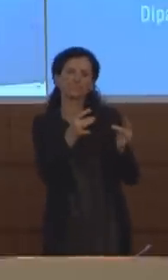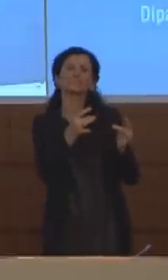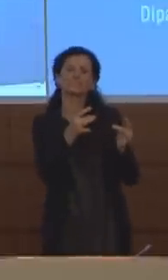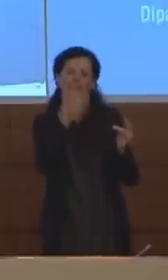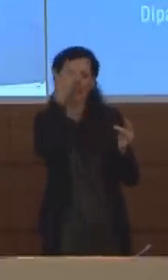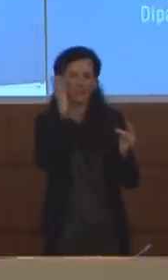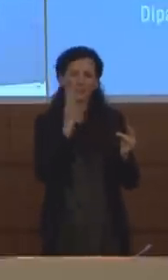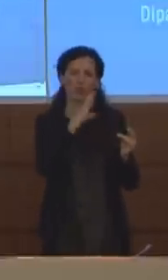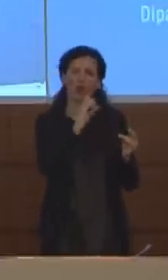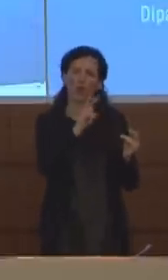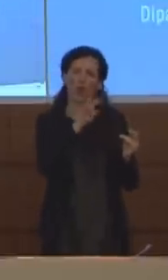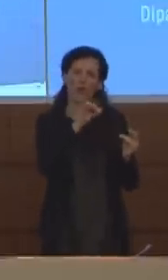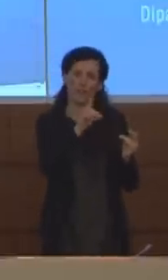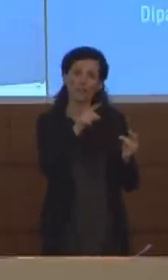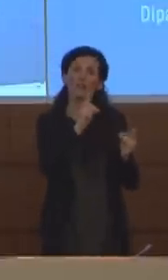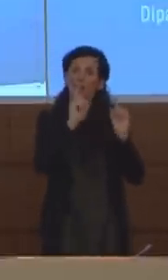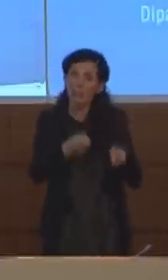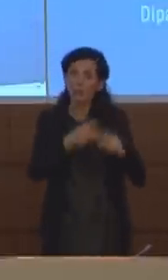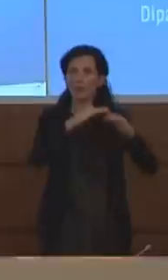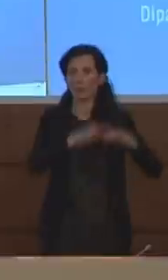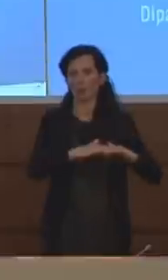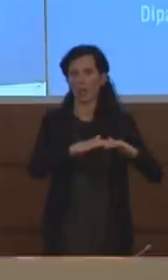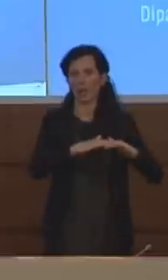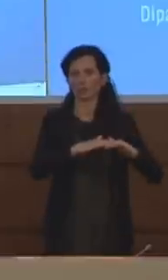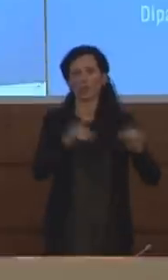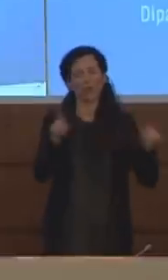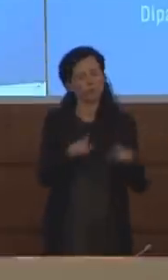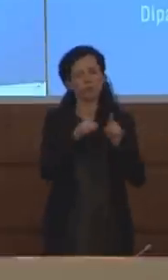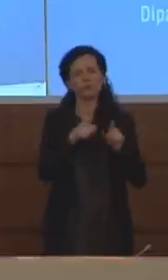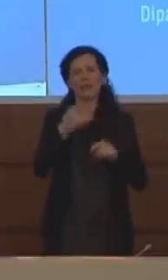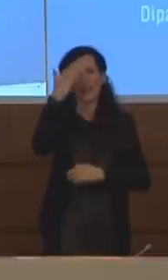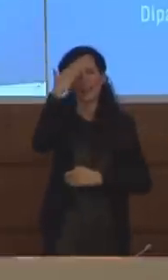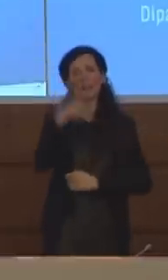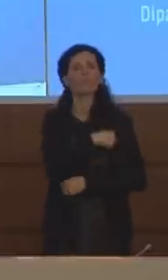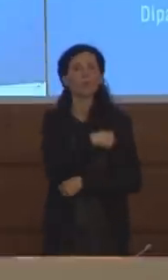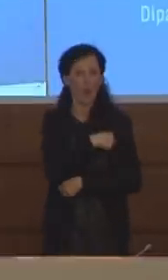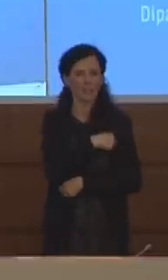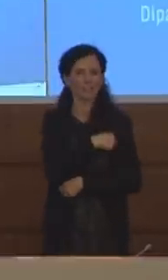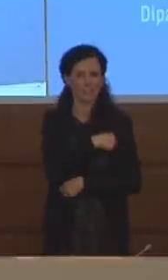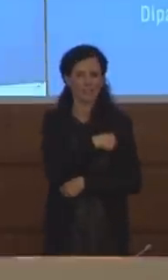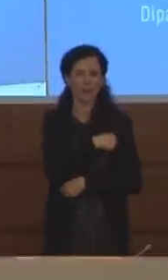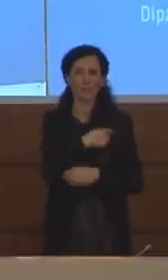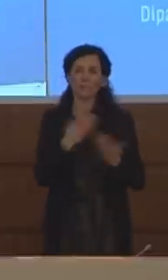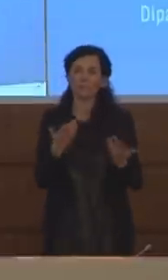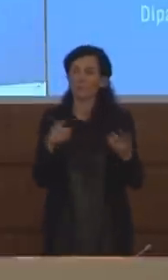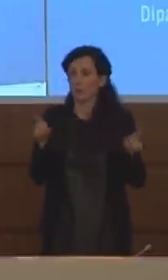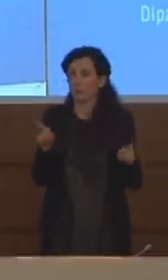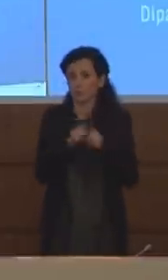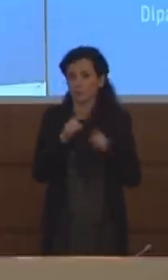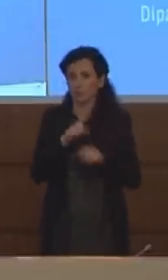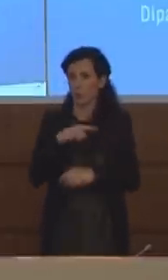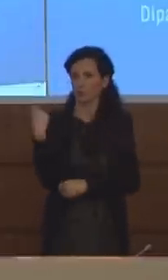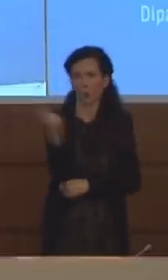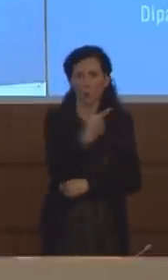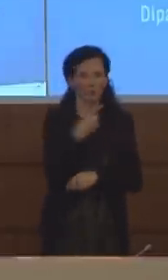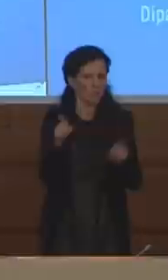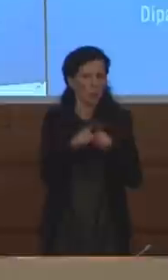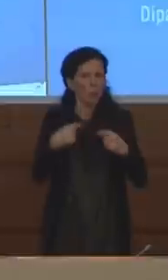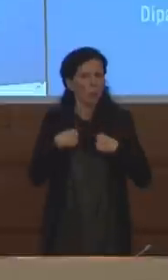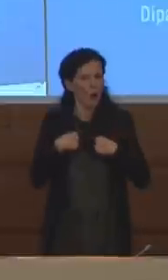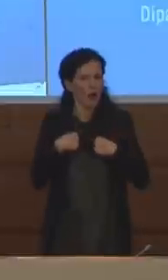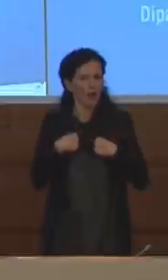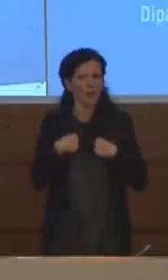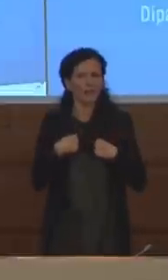devono essere anche protette per l'influenza quindi certamente tutti noi ma a parte io personalmente ma credo